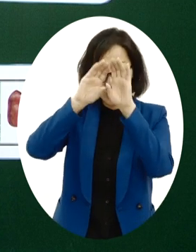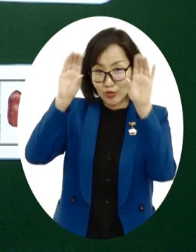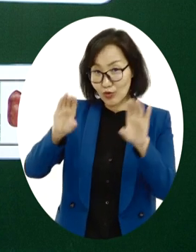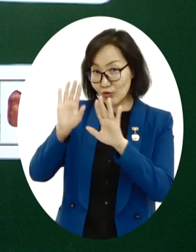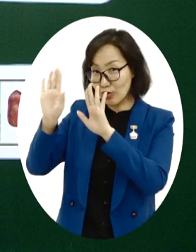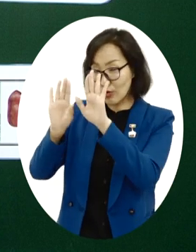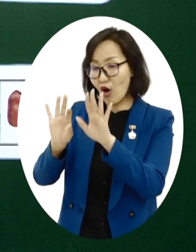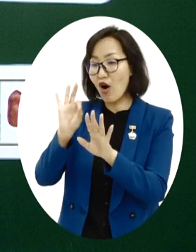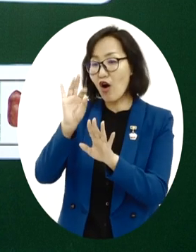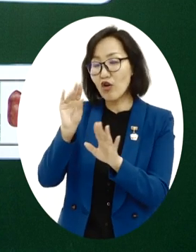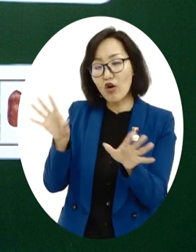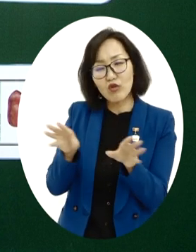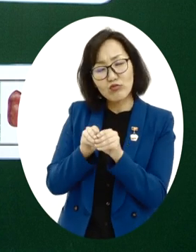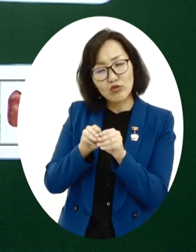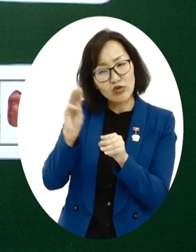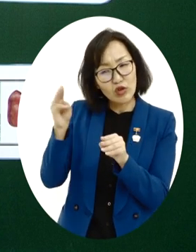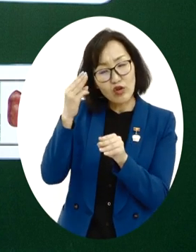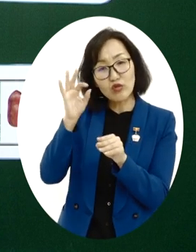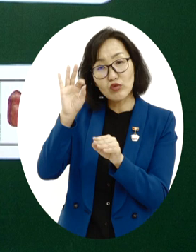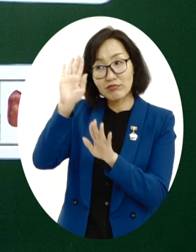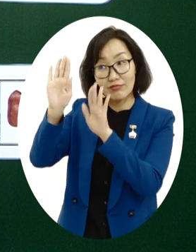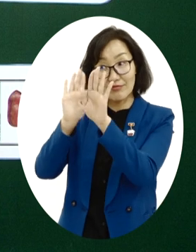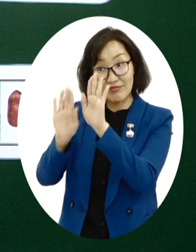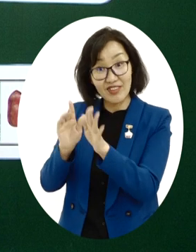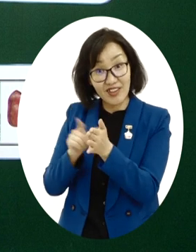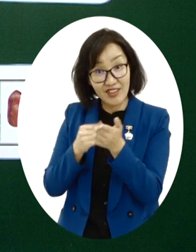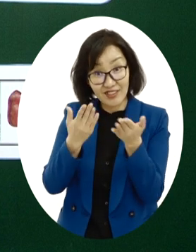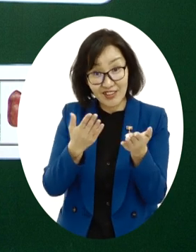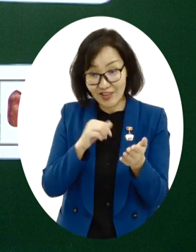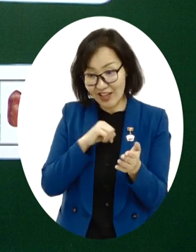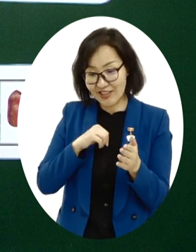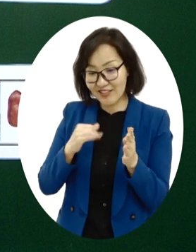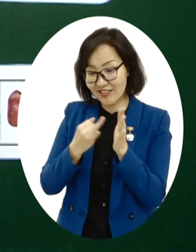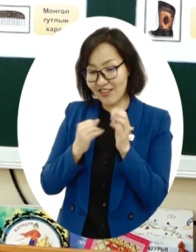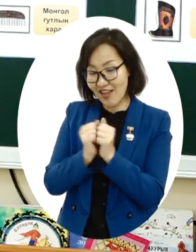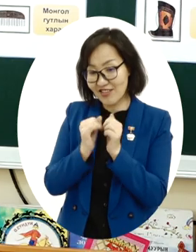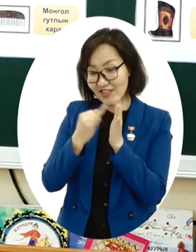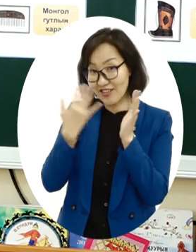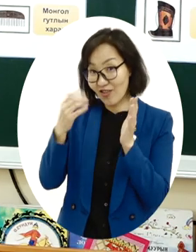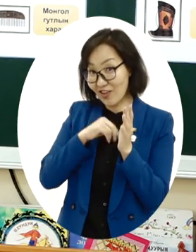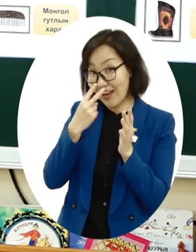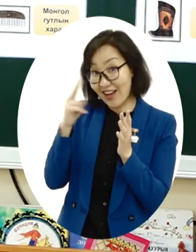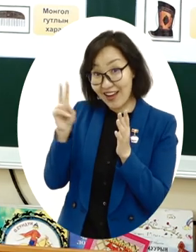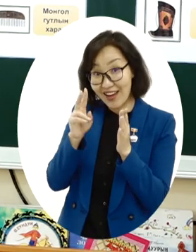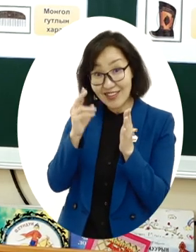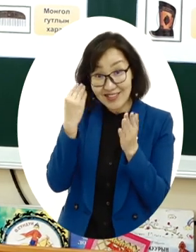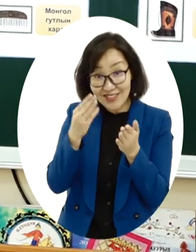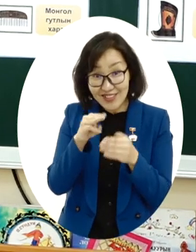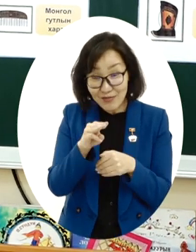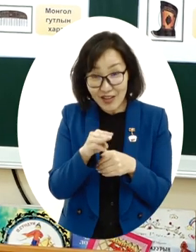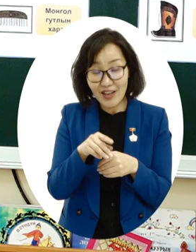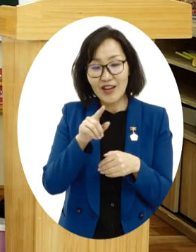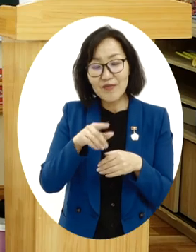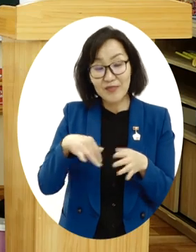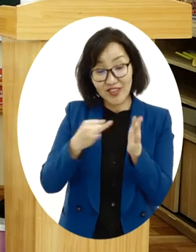их оновчтой зөв дис дараалтаа байрлуулах юм байна гэдгийг найзын илтгэлээсээ бүгдээрээ харлаа. За ингээд илтгэл гэсэн